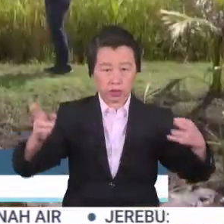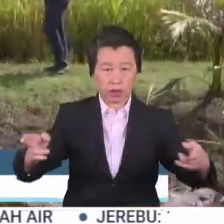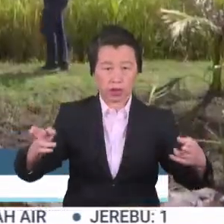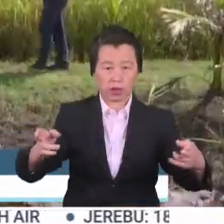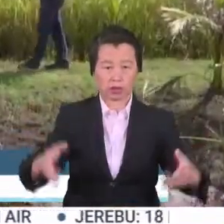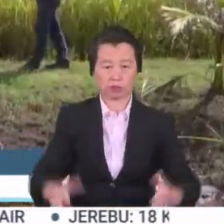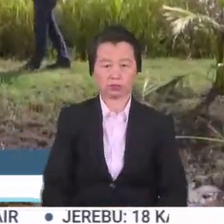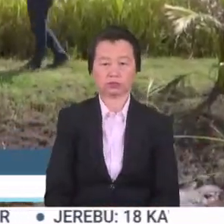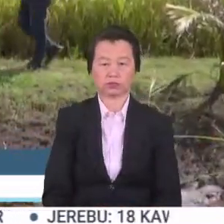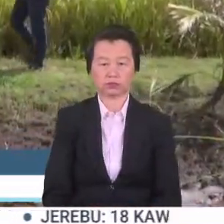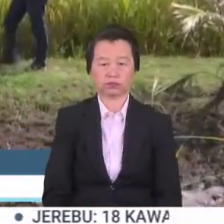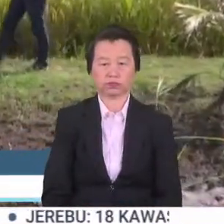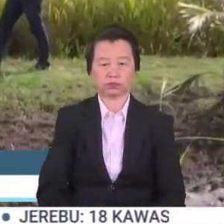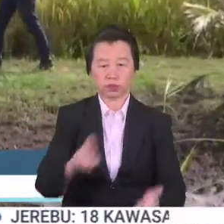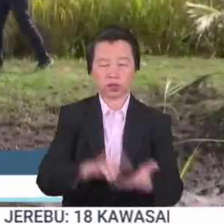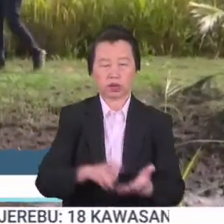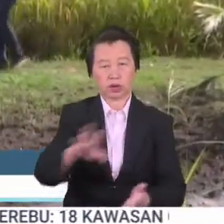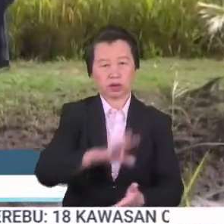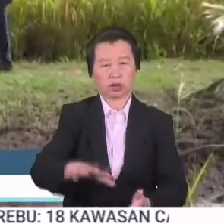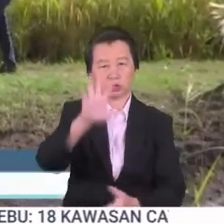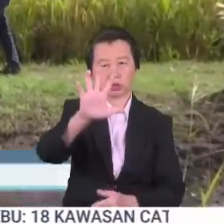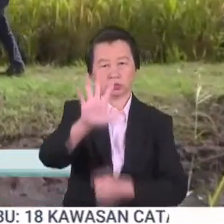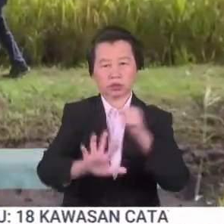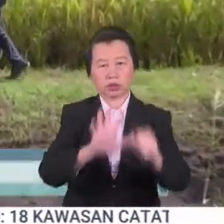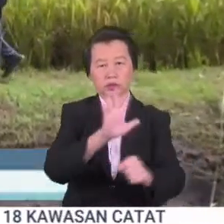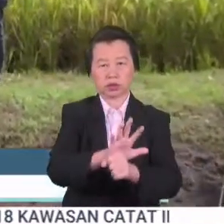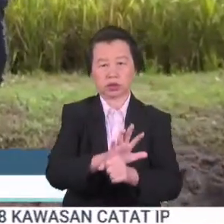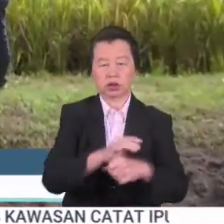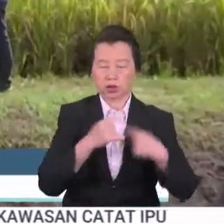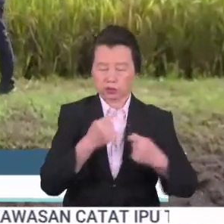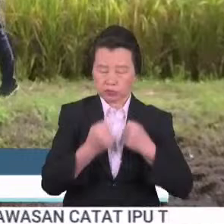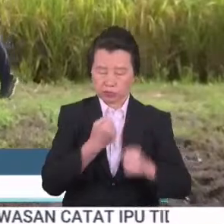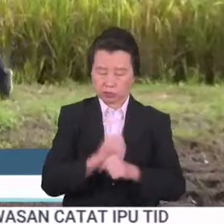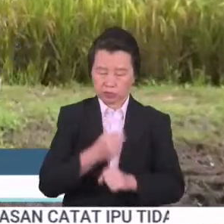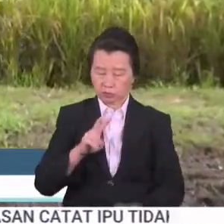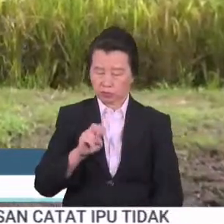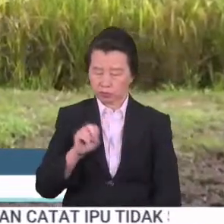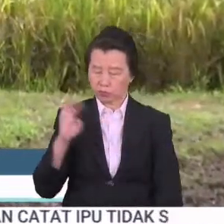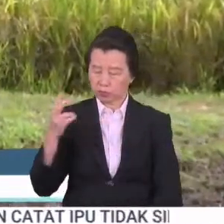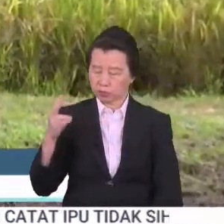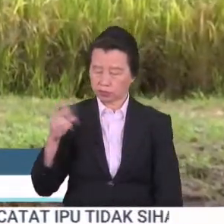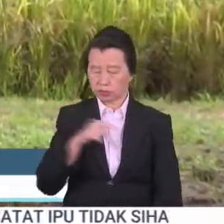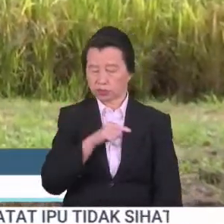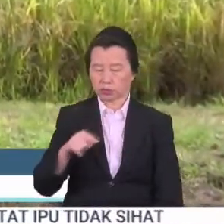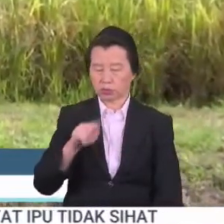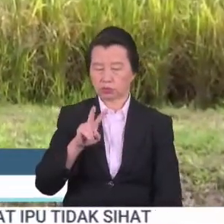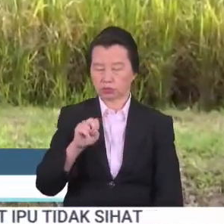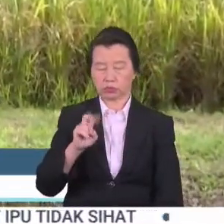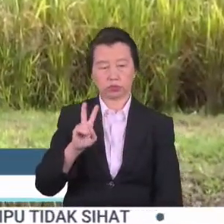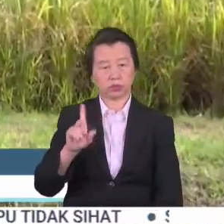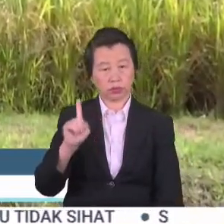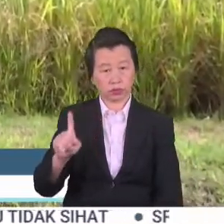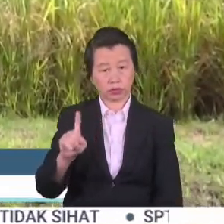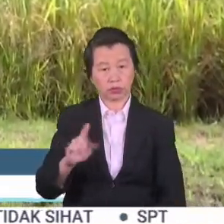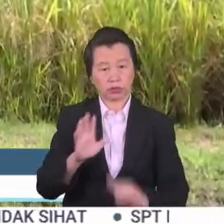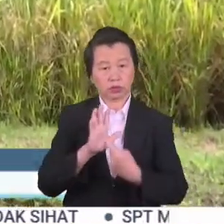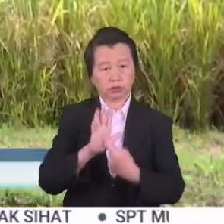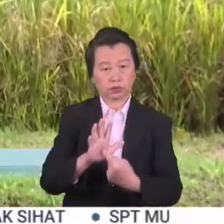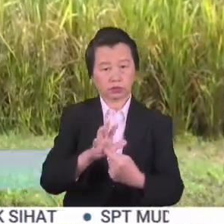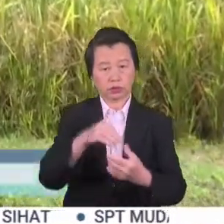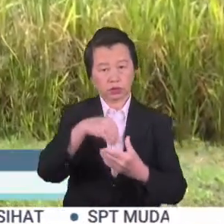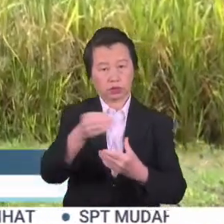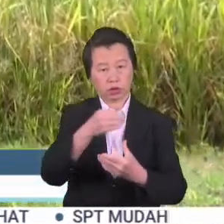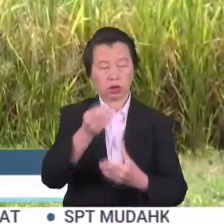hektar rekod purata 5 tahun terkini iaitu sejak tahun 2017 hingga 2021 menunjukkan